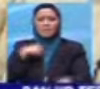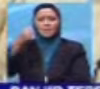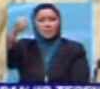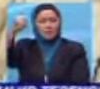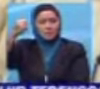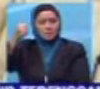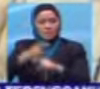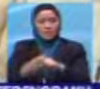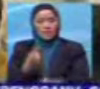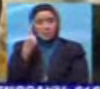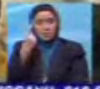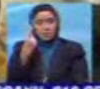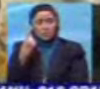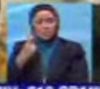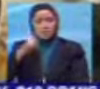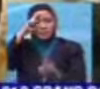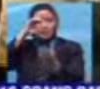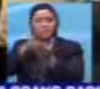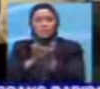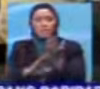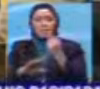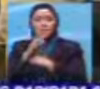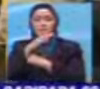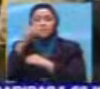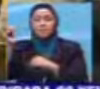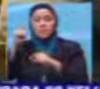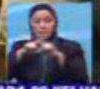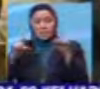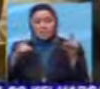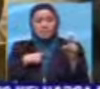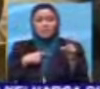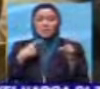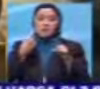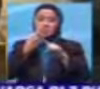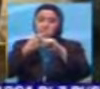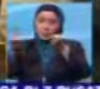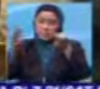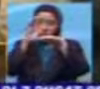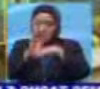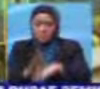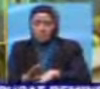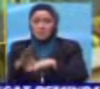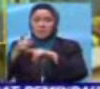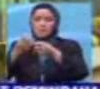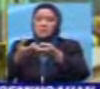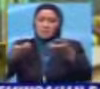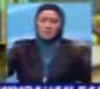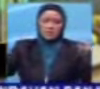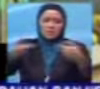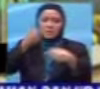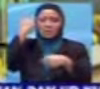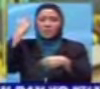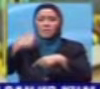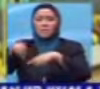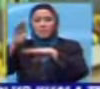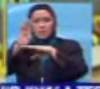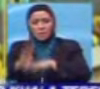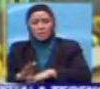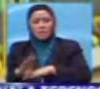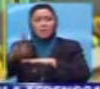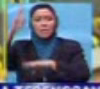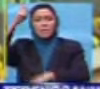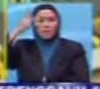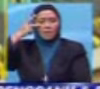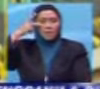latar pendidikan, budaya, kefahaman selain terpisah dari segi geografi, politik dan sosial. Pergolakan dunia hari